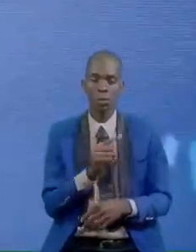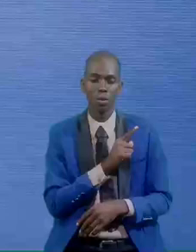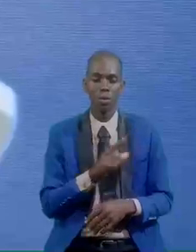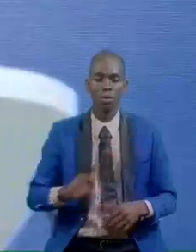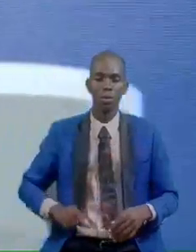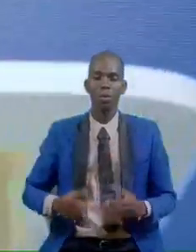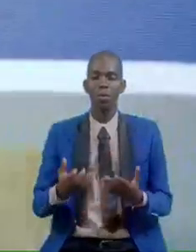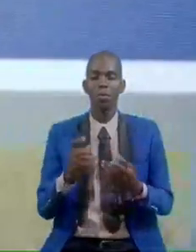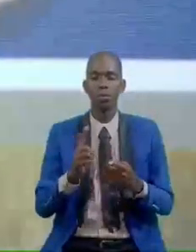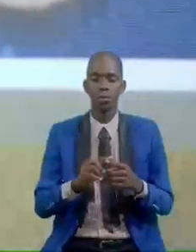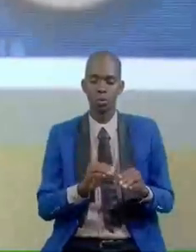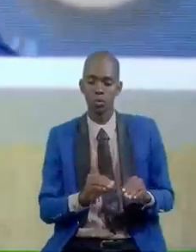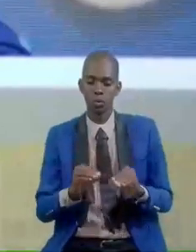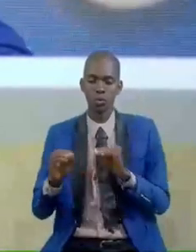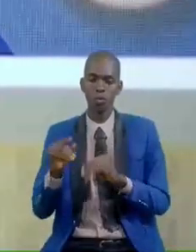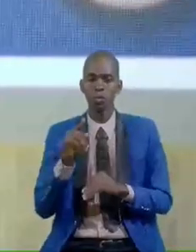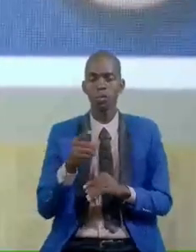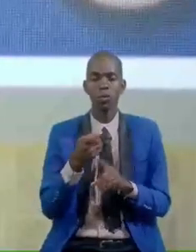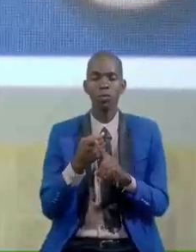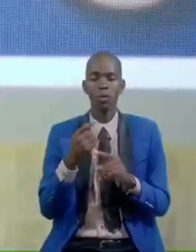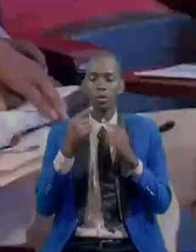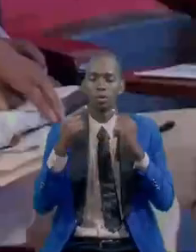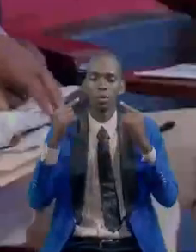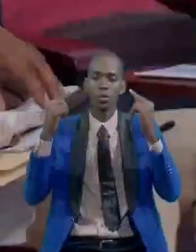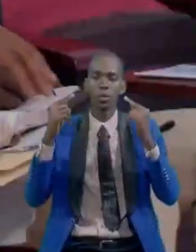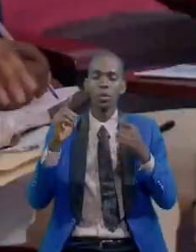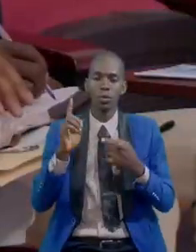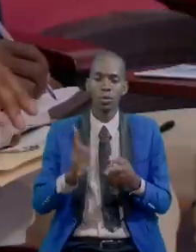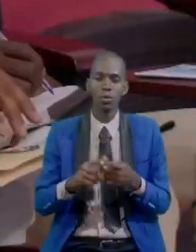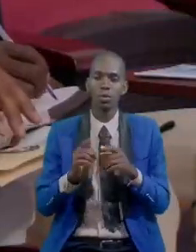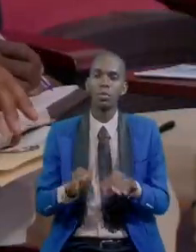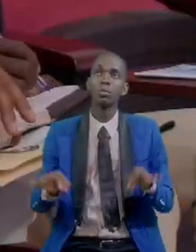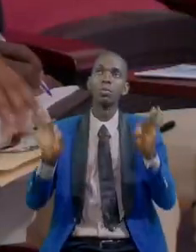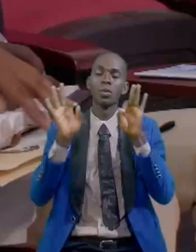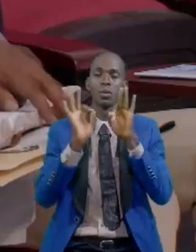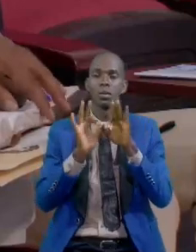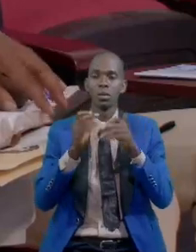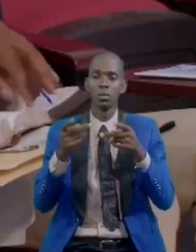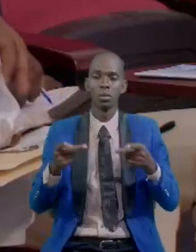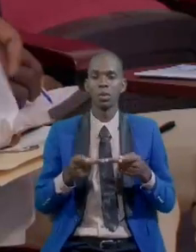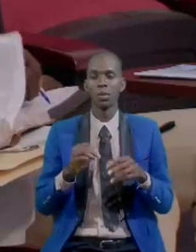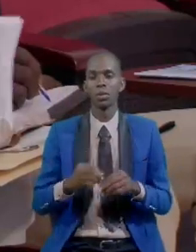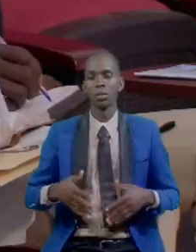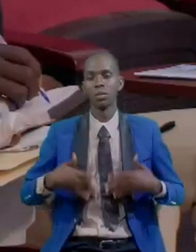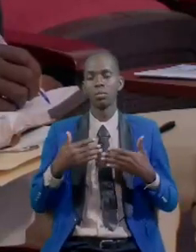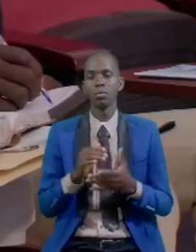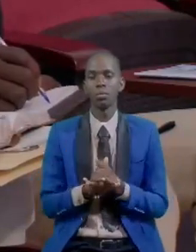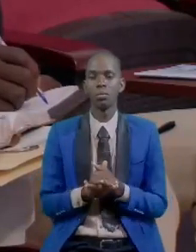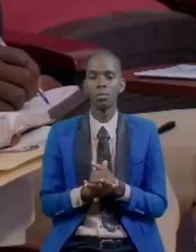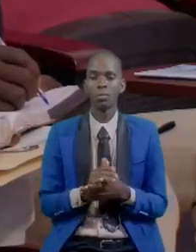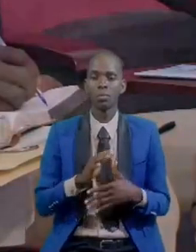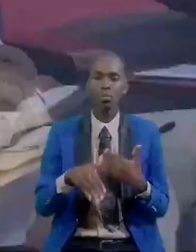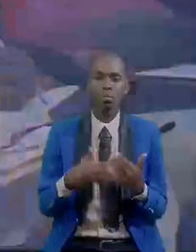Le Seigneur veut te faire avancer du succès à l'importance dans la vie. Il y a des gens